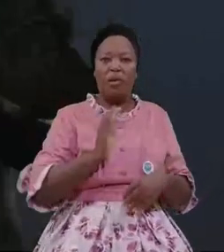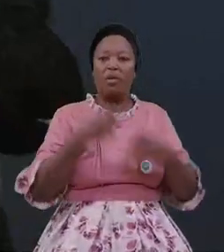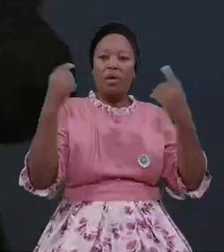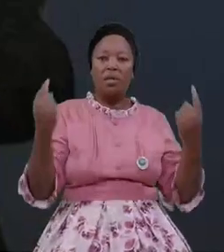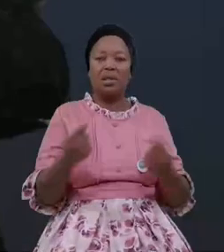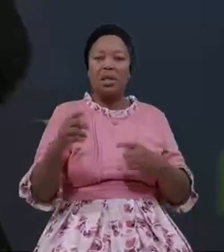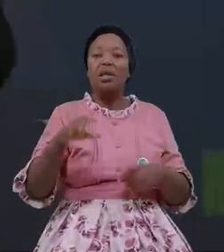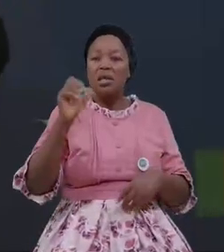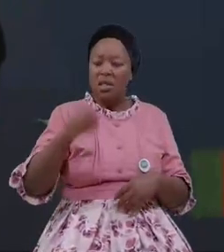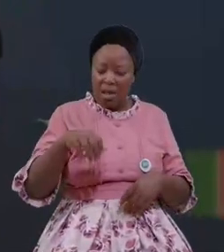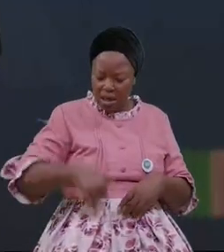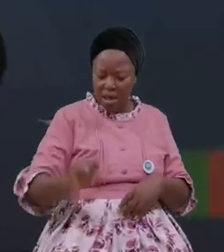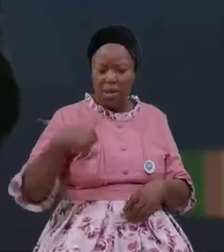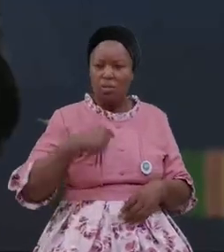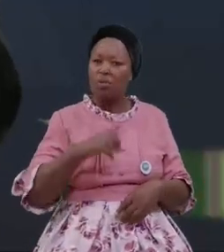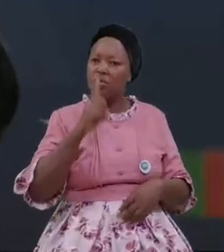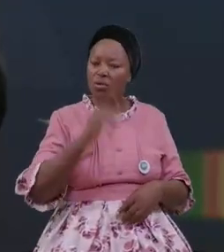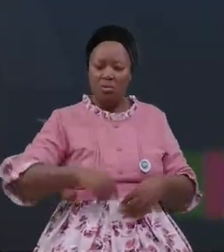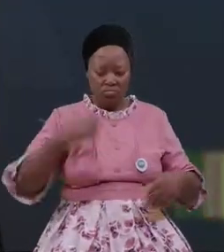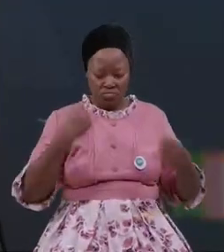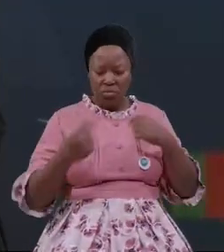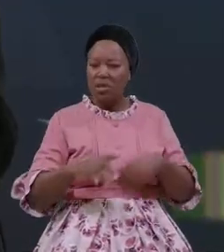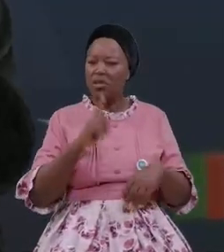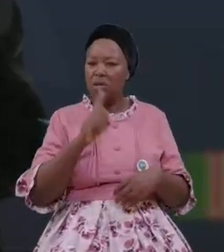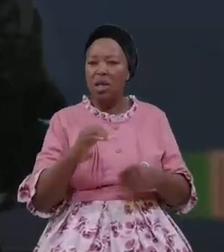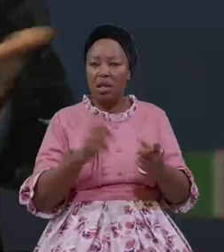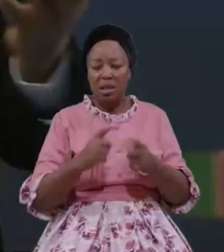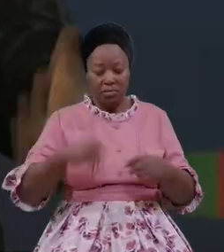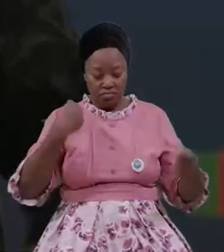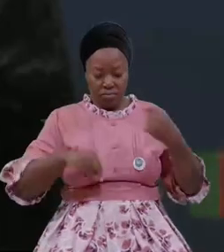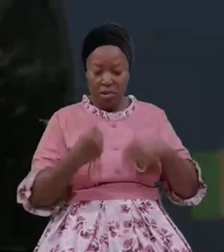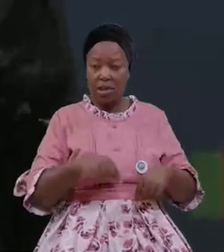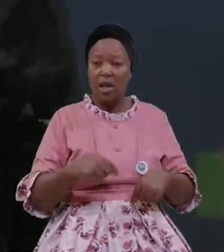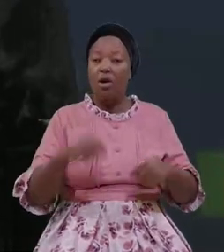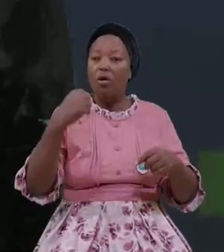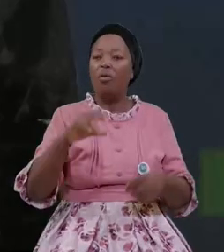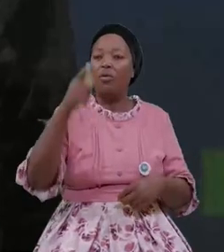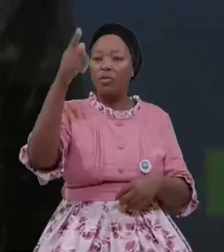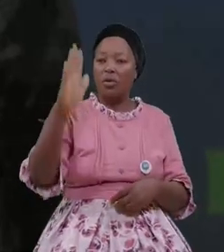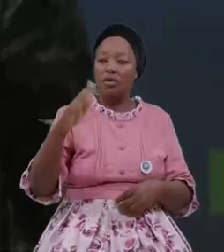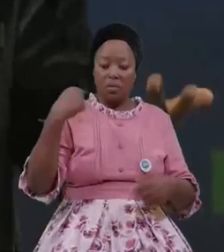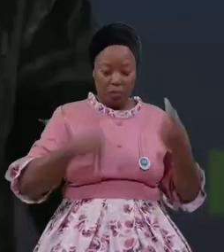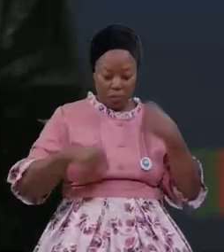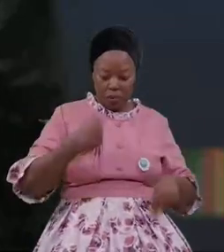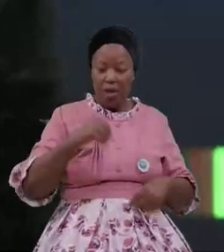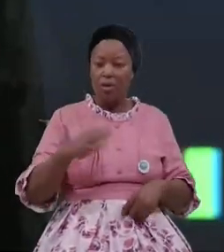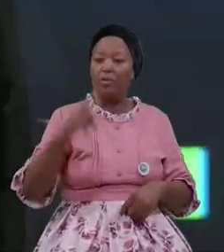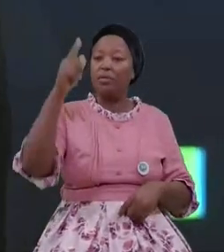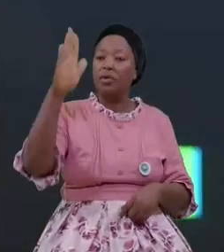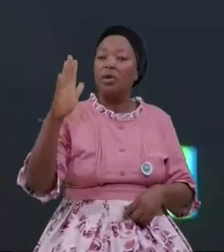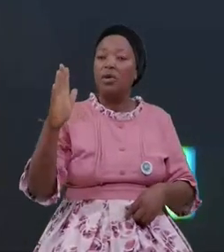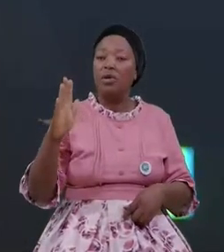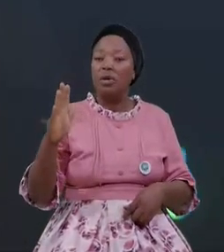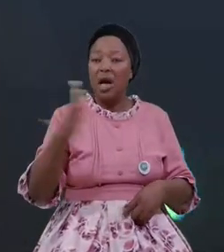porteur et dit que c'est de no douleur qui s'est chargé et nous l'avons considéré comme puni frappé de